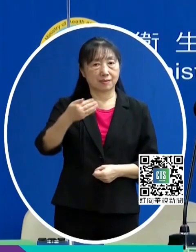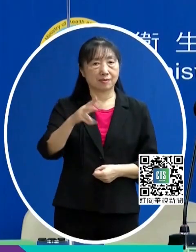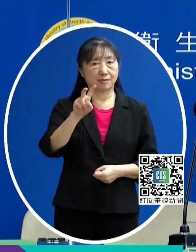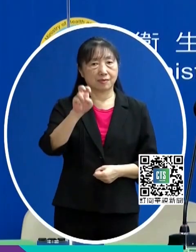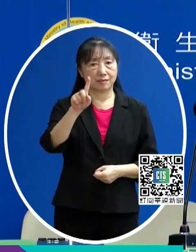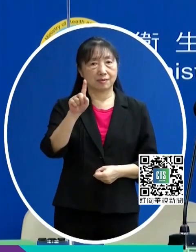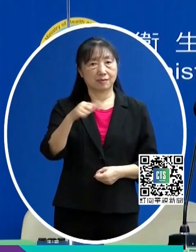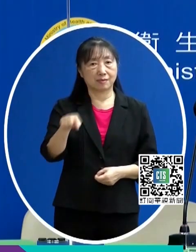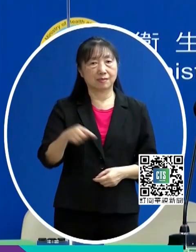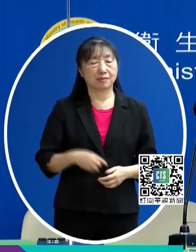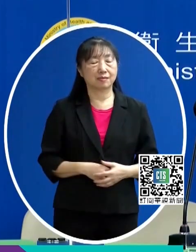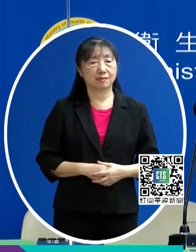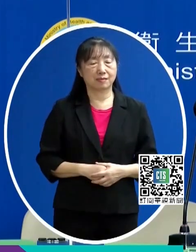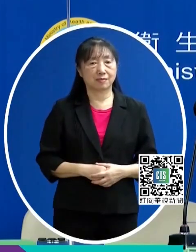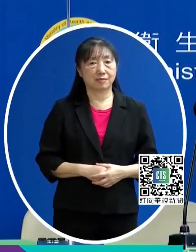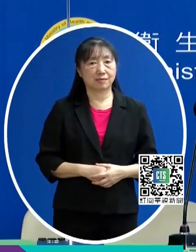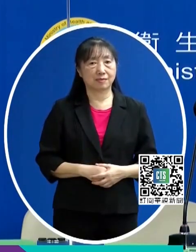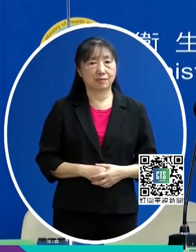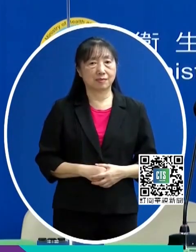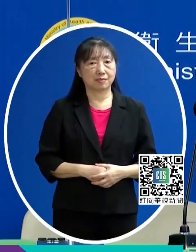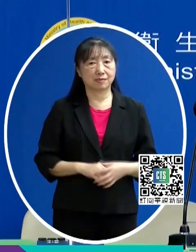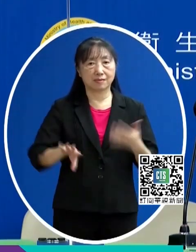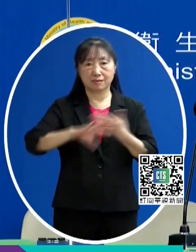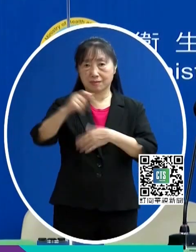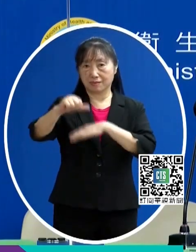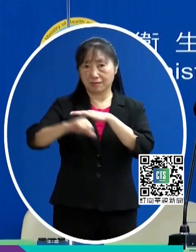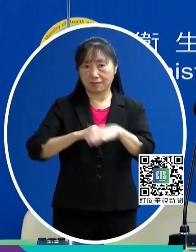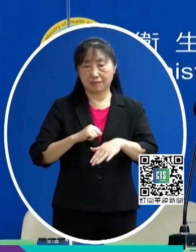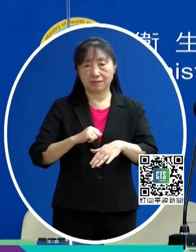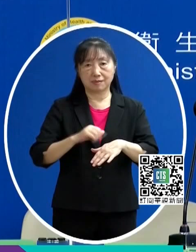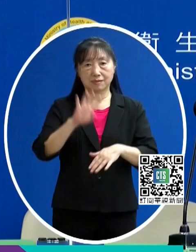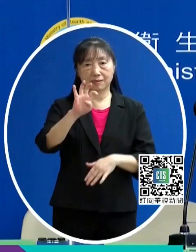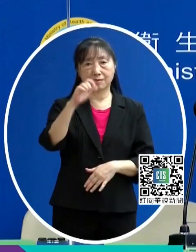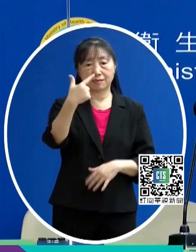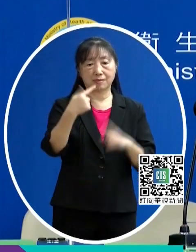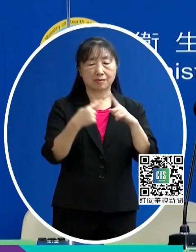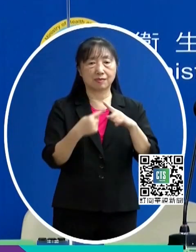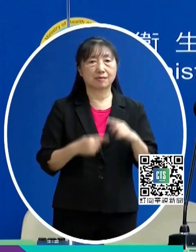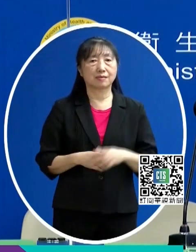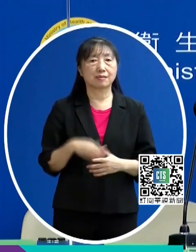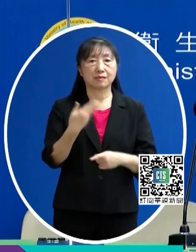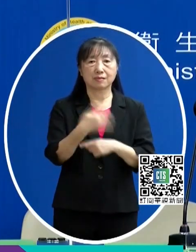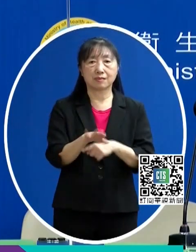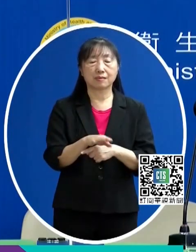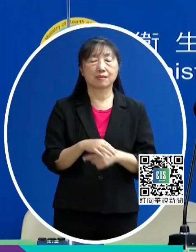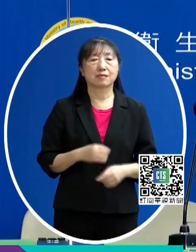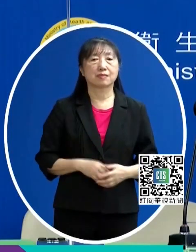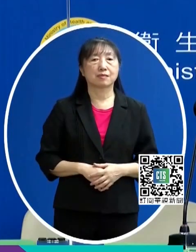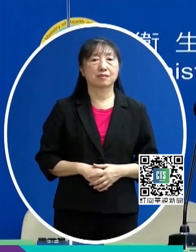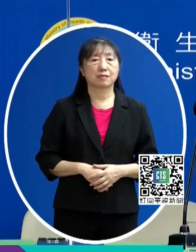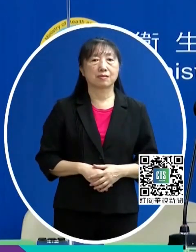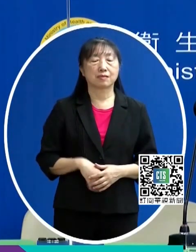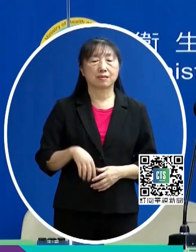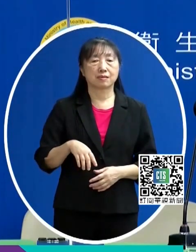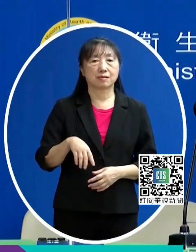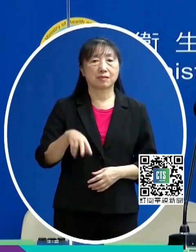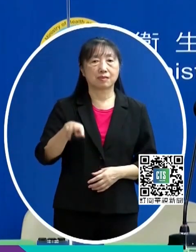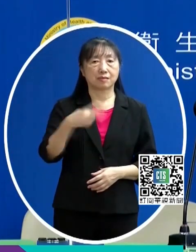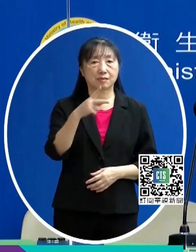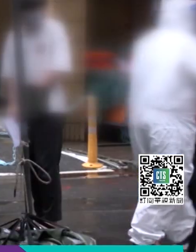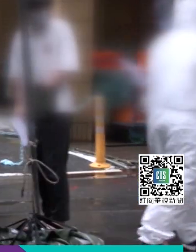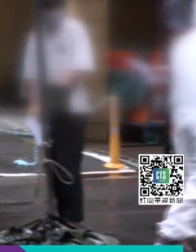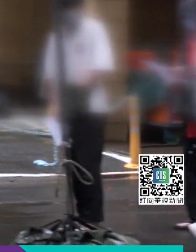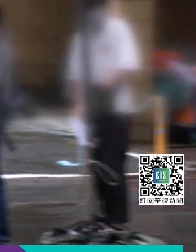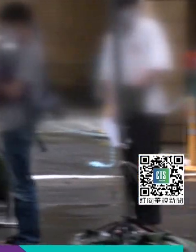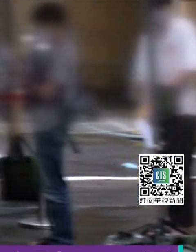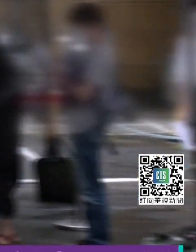72,921位感染者，那境外移入的病例有46位，那死亡的个案有